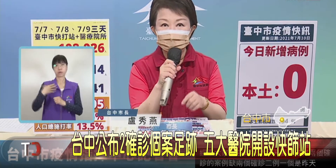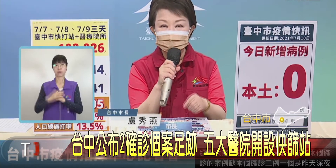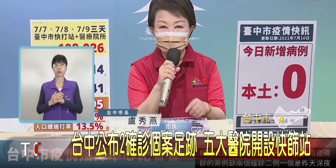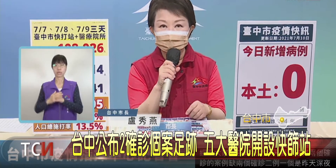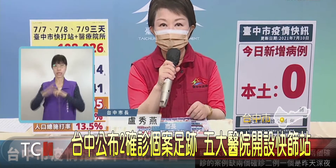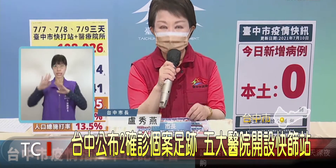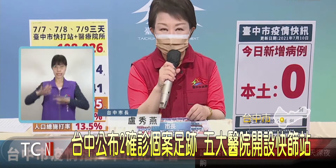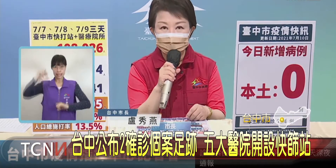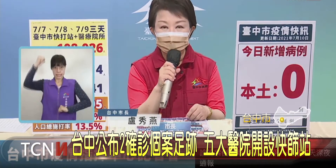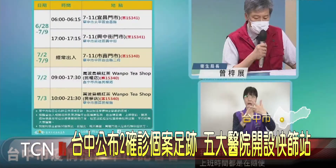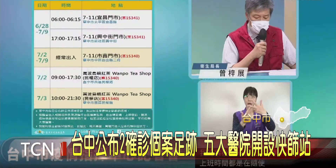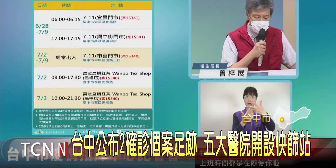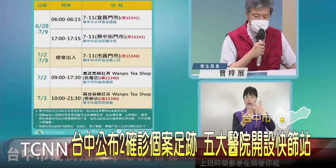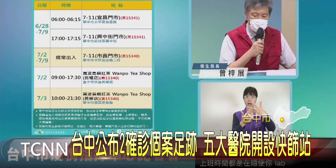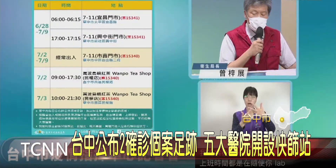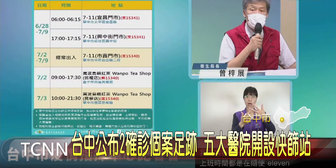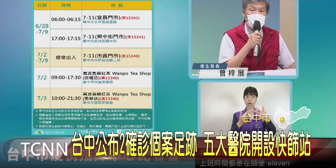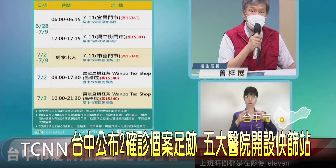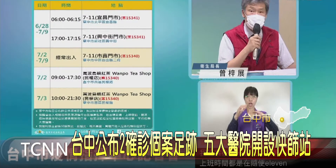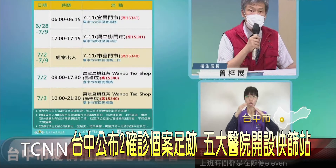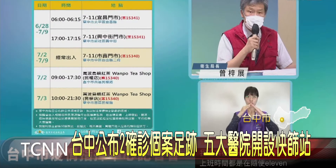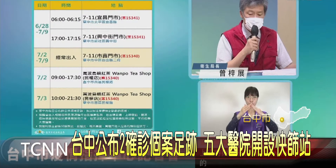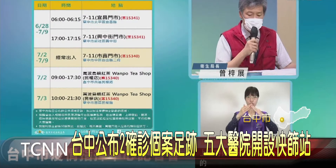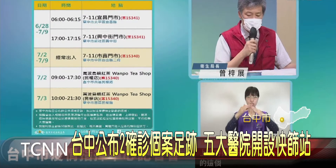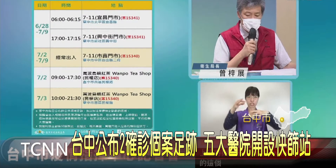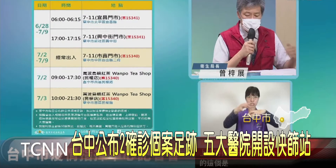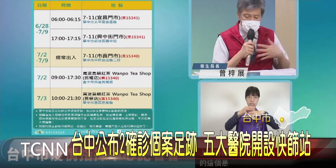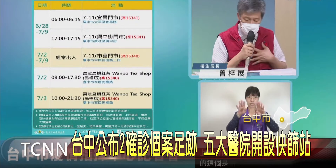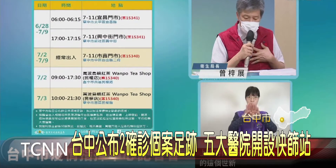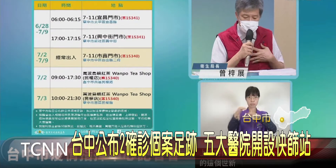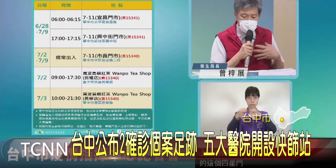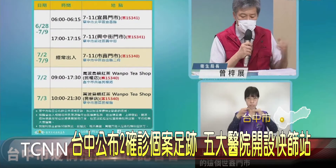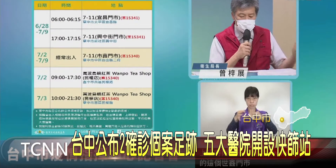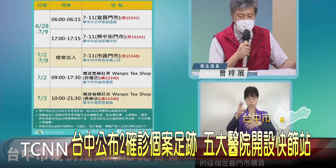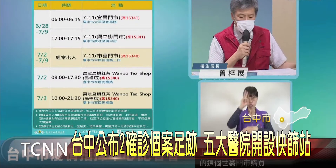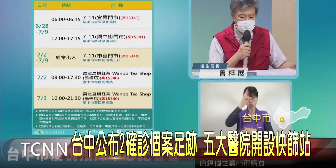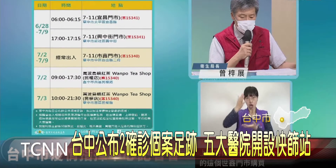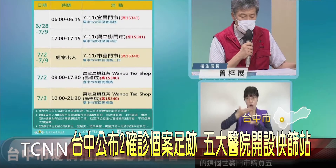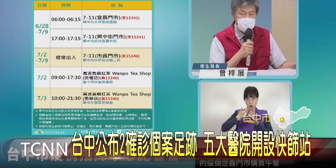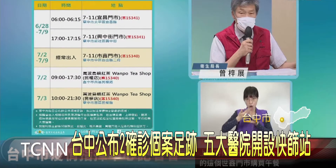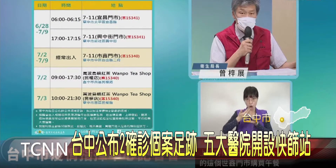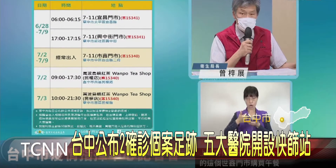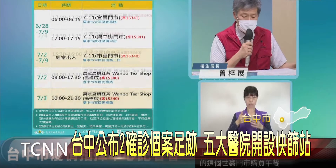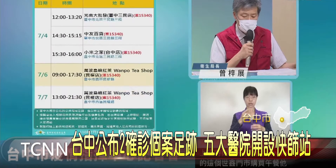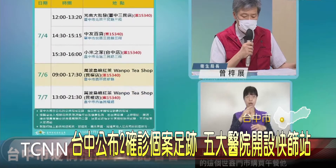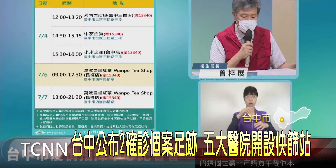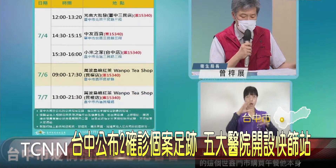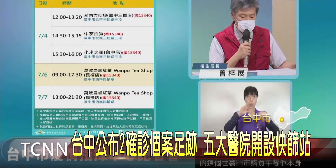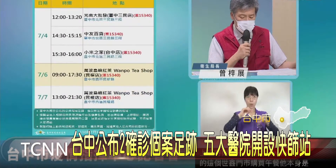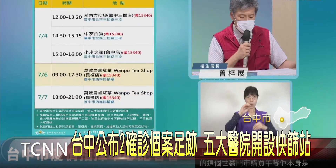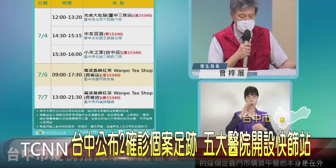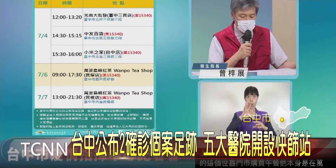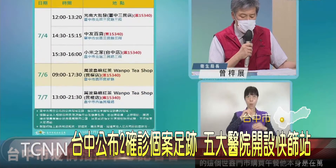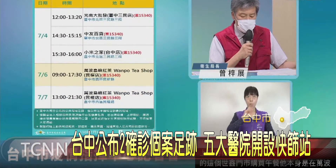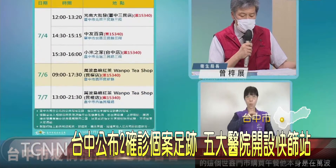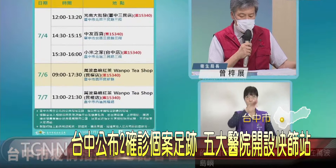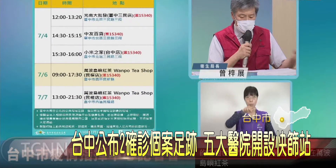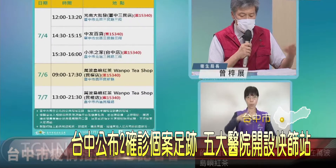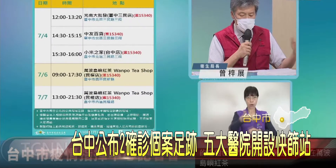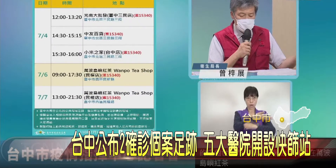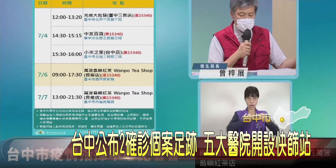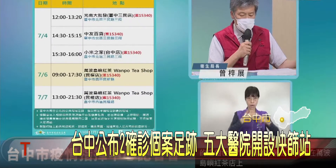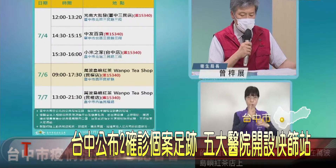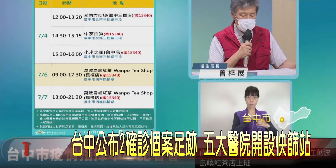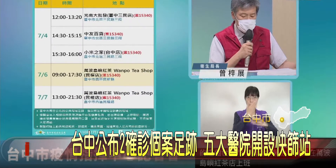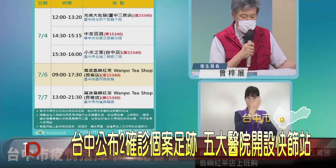但紧接着又提前公布2例已经被中央编号但尚未宣布的确诊个案，也让原本稳定的